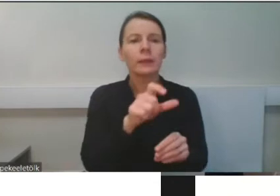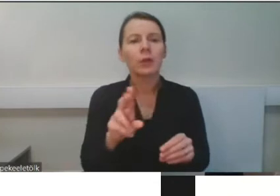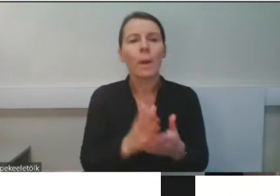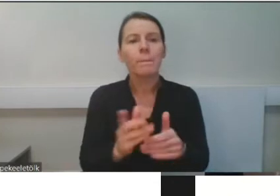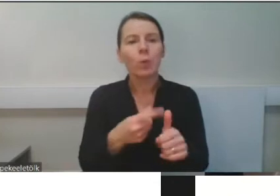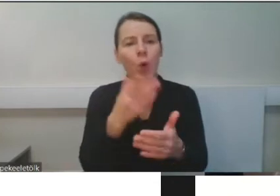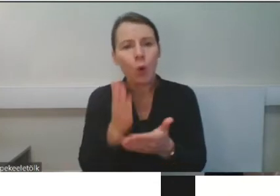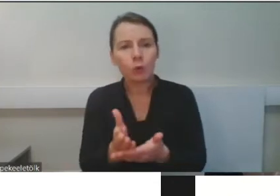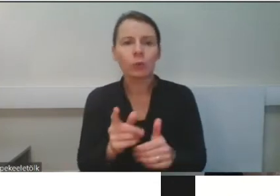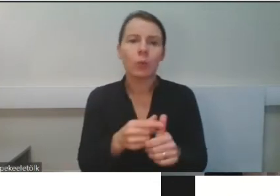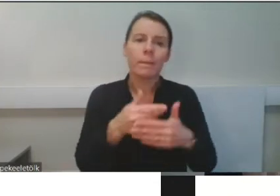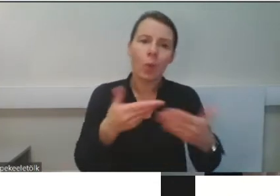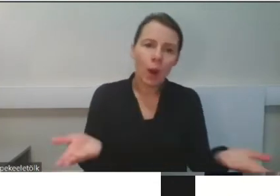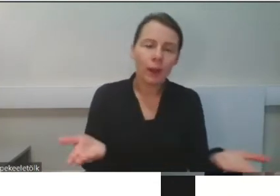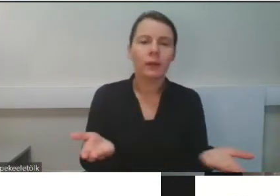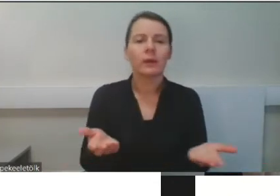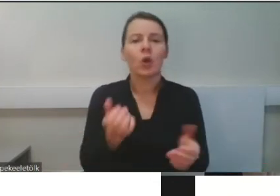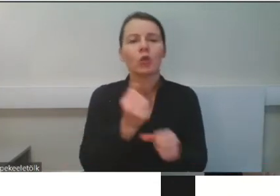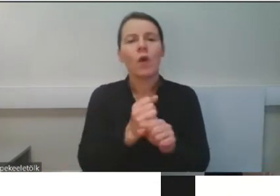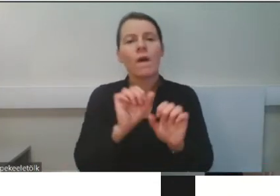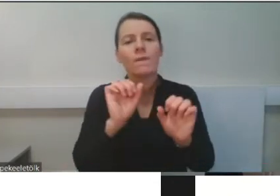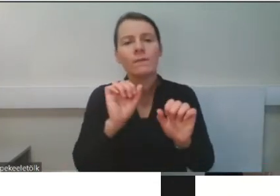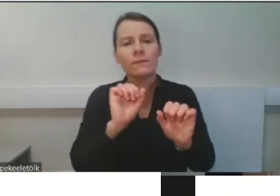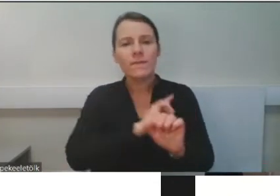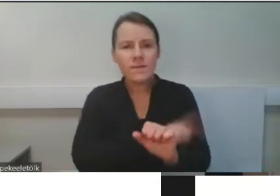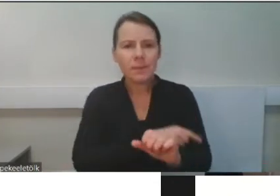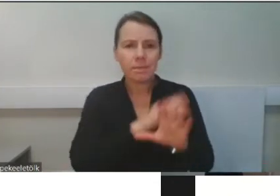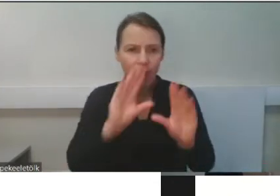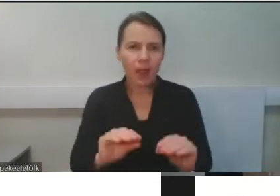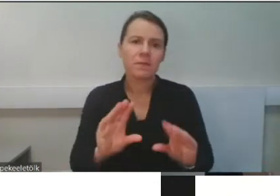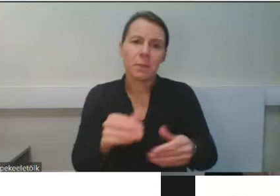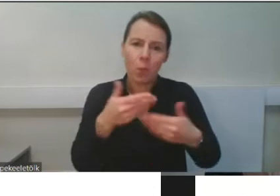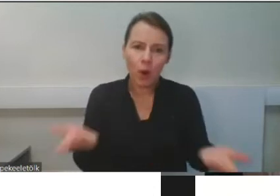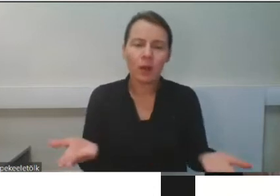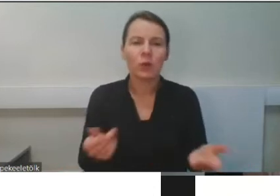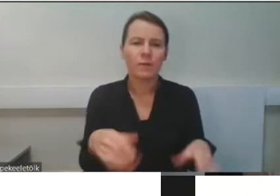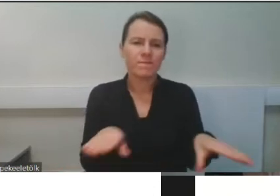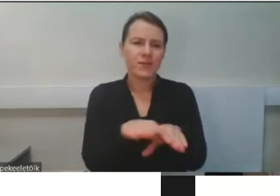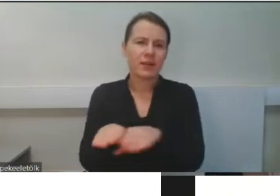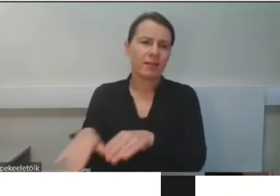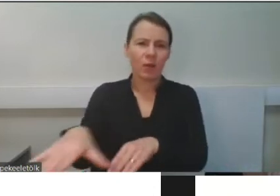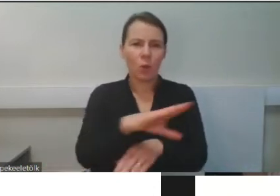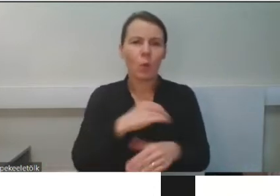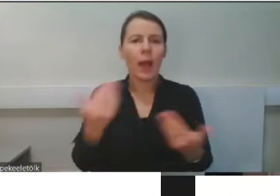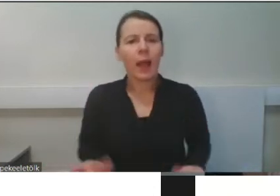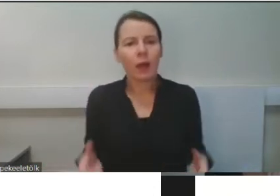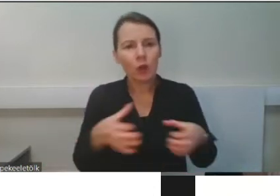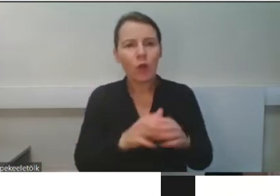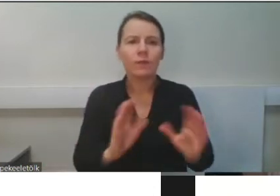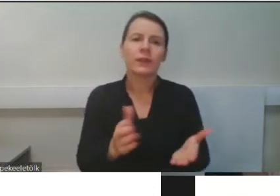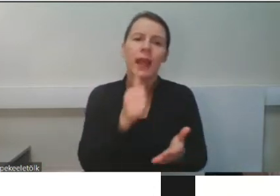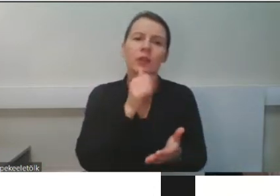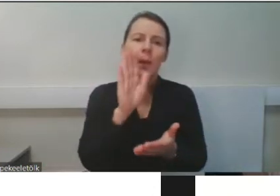ja üldandmed. Et need üldandmed on siis tõesti need, mis nüüd tulevad siis Sotsiaalkindlustusametist ja